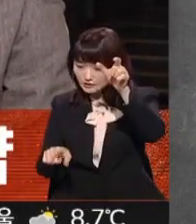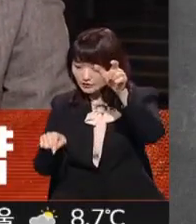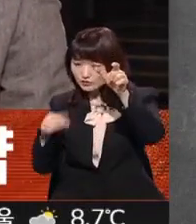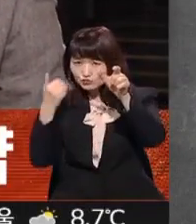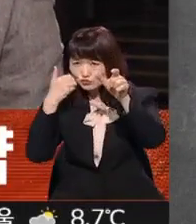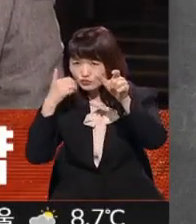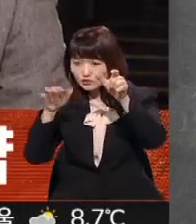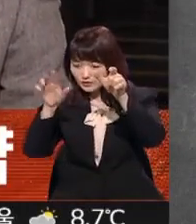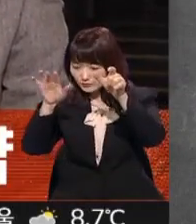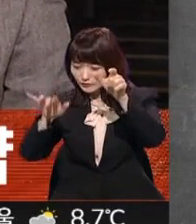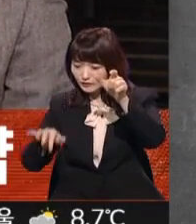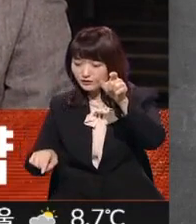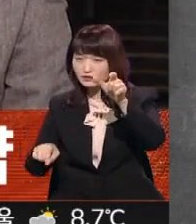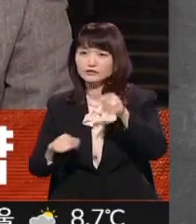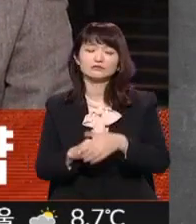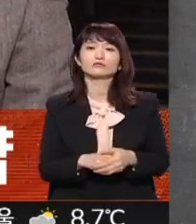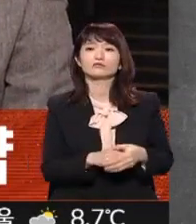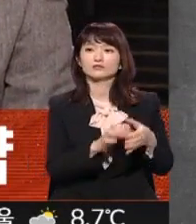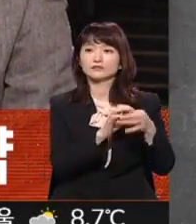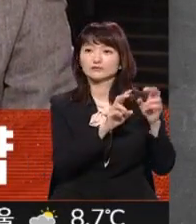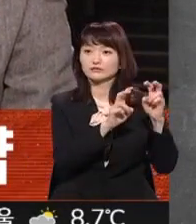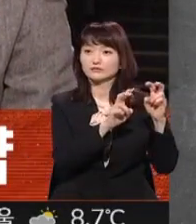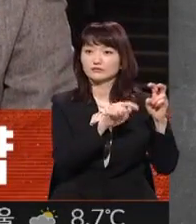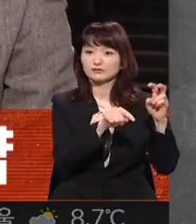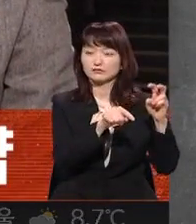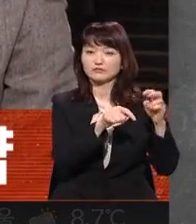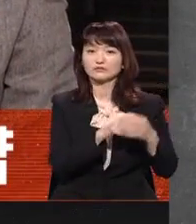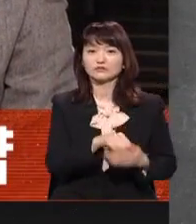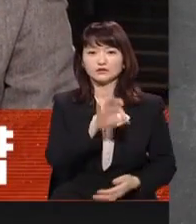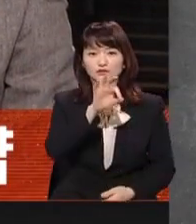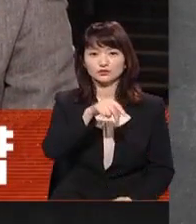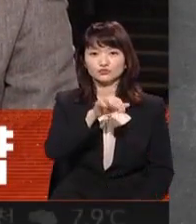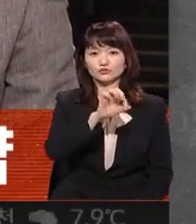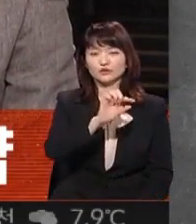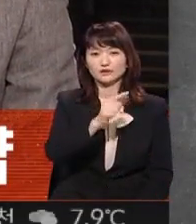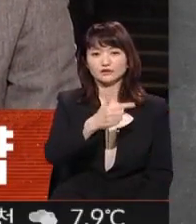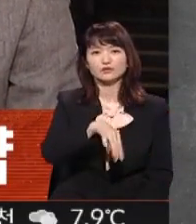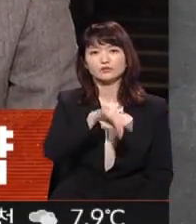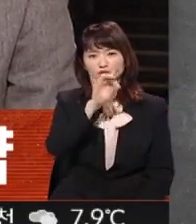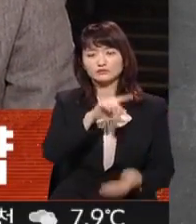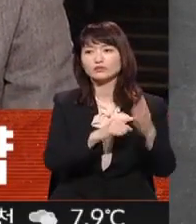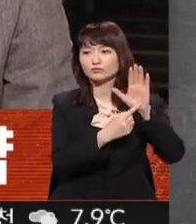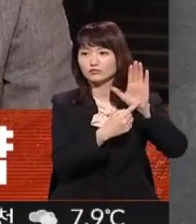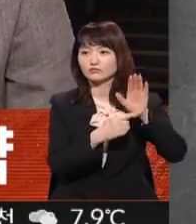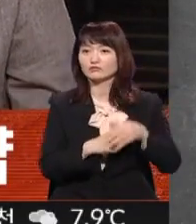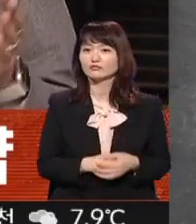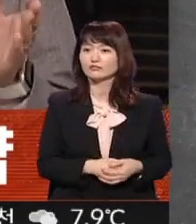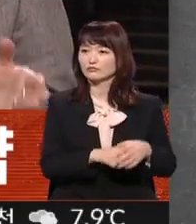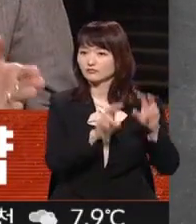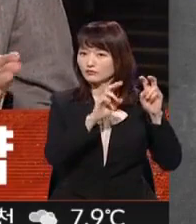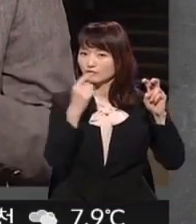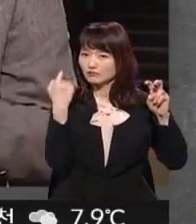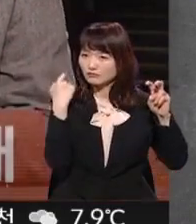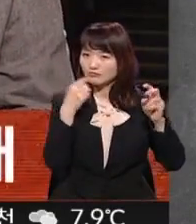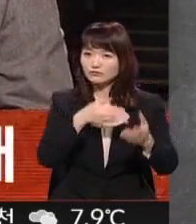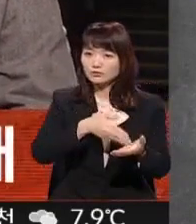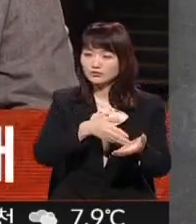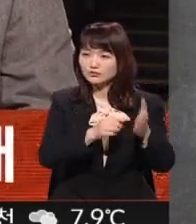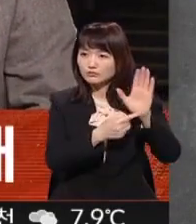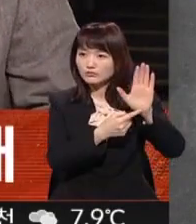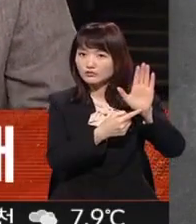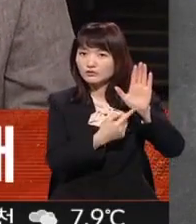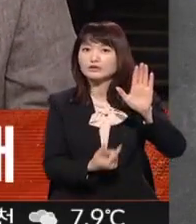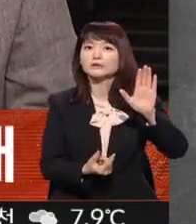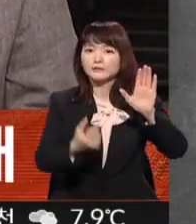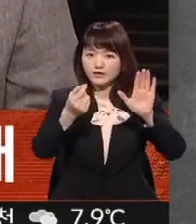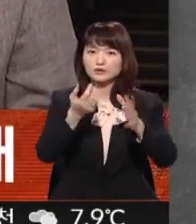막 들리지 않습니까 자 그런데 오히려 소속사에서 그거 유안이 유아인이다라고 먼저 발표를 했어요 그러게요 소속사에서 어젯밤에 그 보도가 나오고 얼마